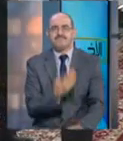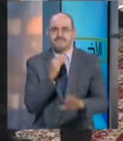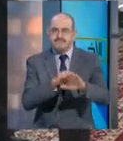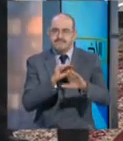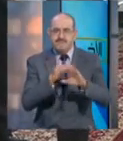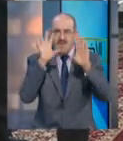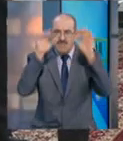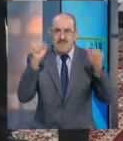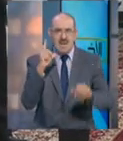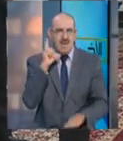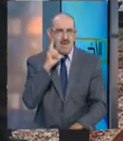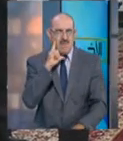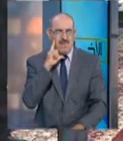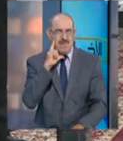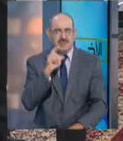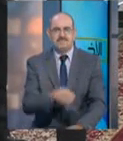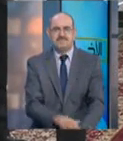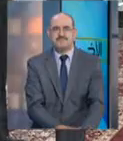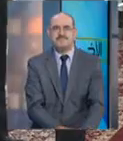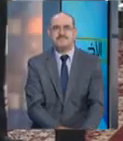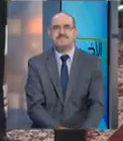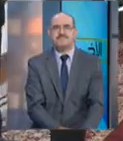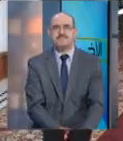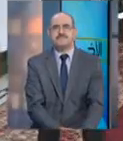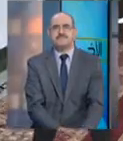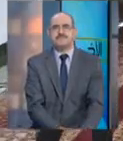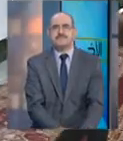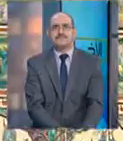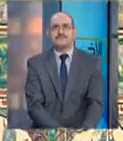ليبيا السيد صالح هم محمد بجدة،